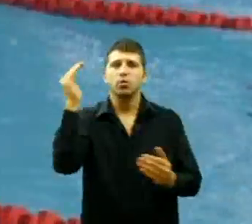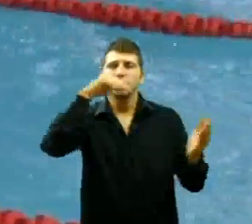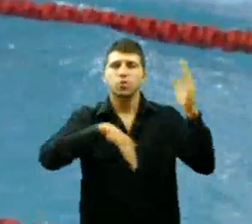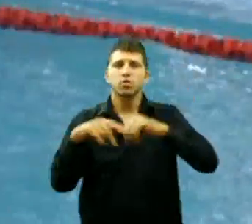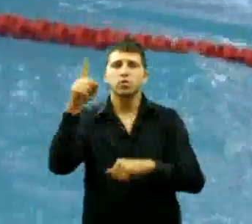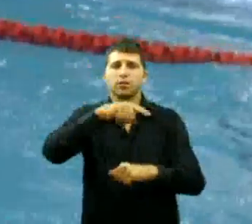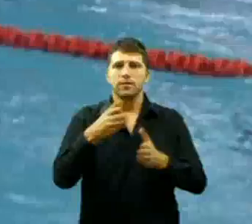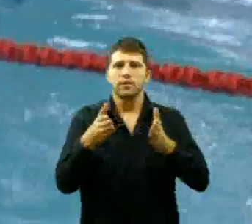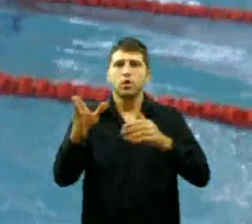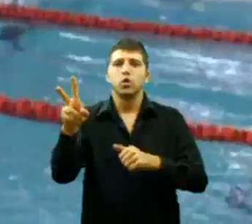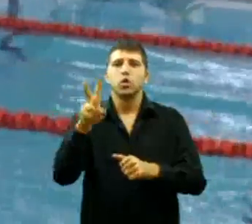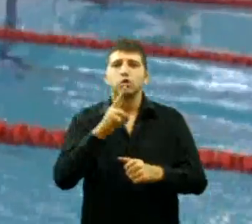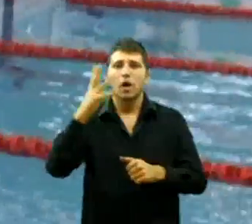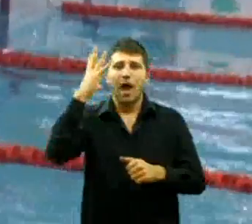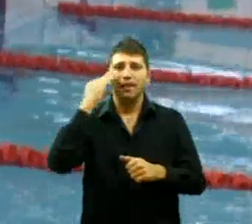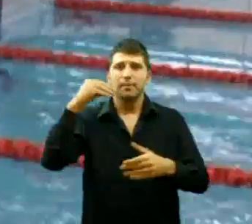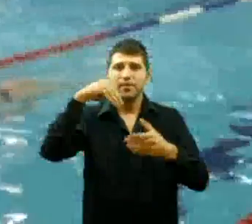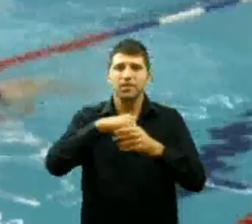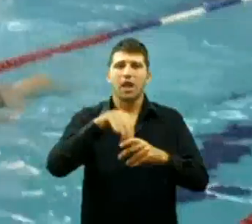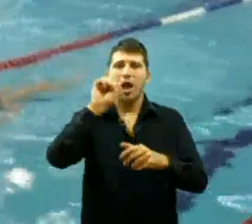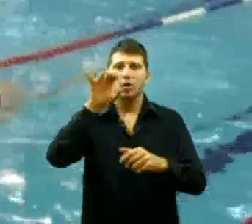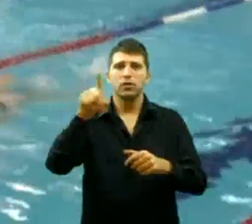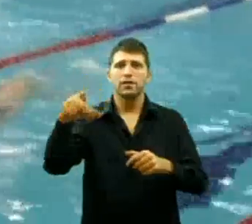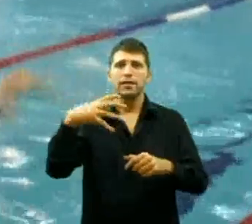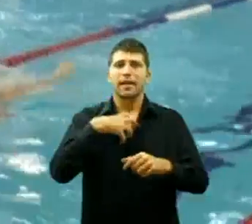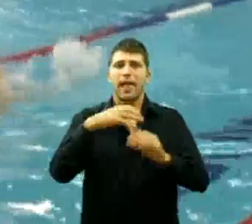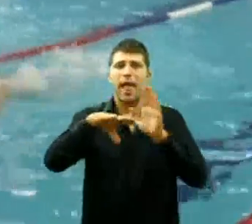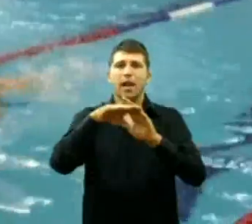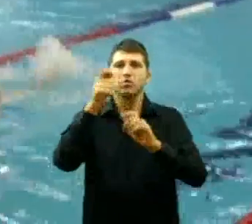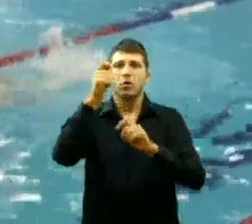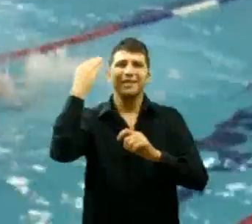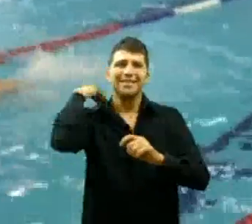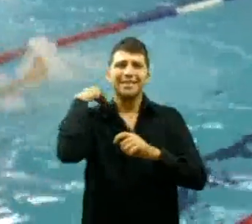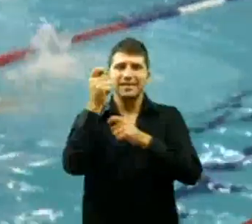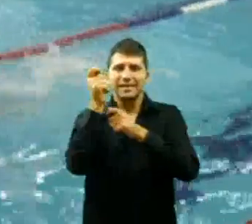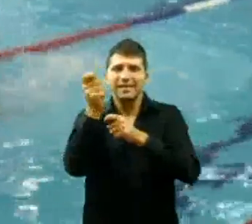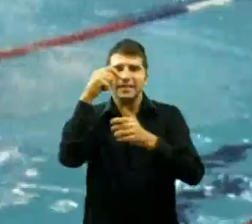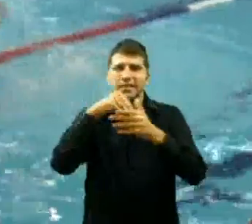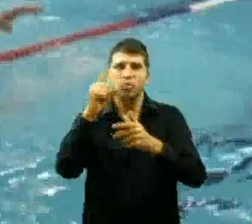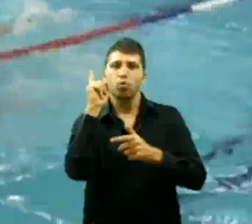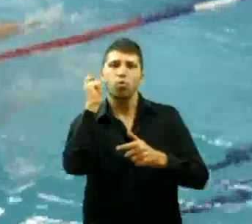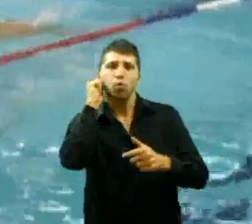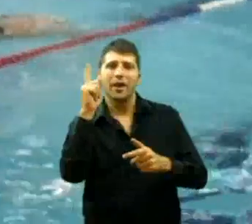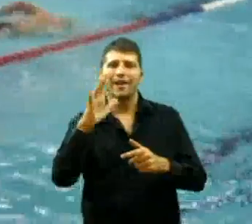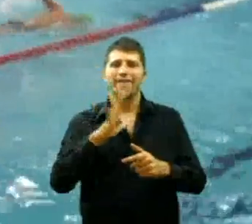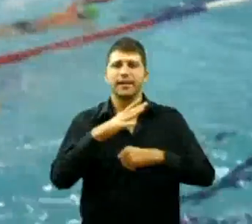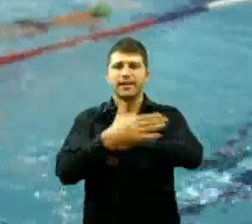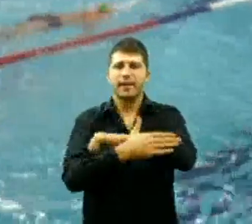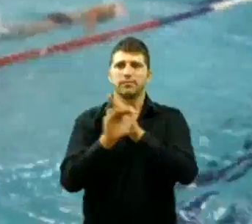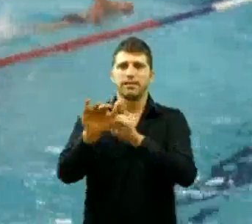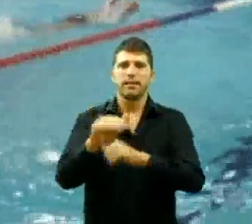kulvarın sonuna gelindiğini anlaması amacıyla antrenörler ellerindeki sopalarla sırtlarına dokunarak, uyarıda bulunarak yardımcı olmaya